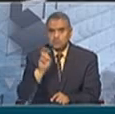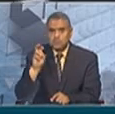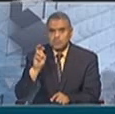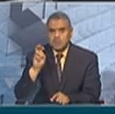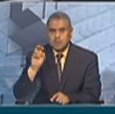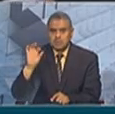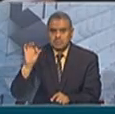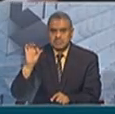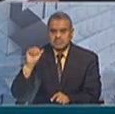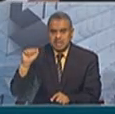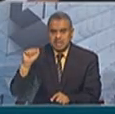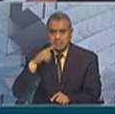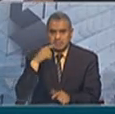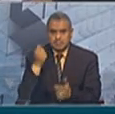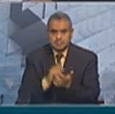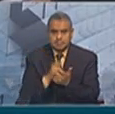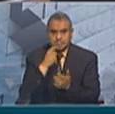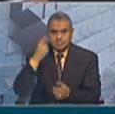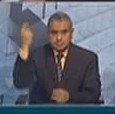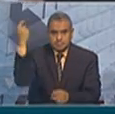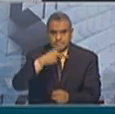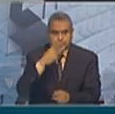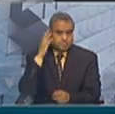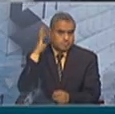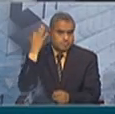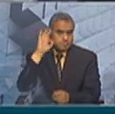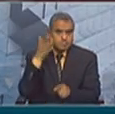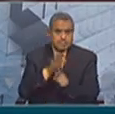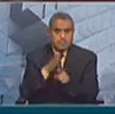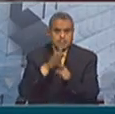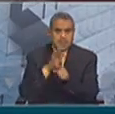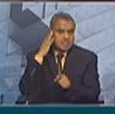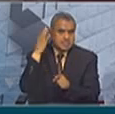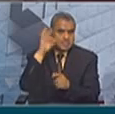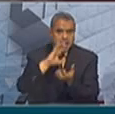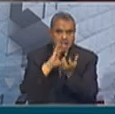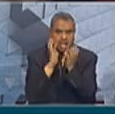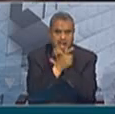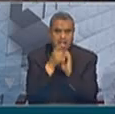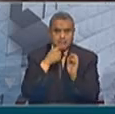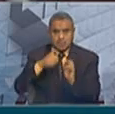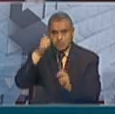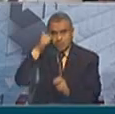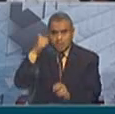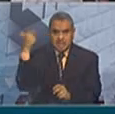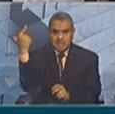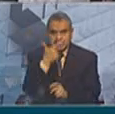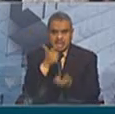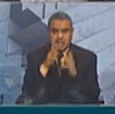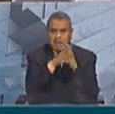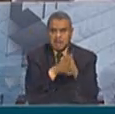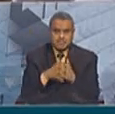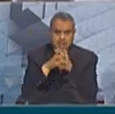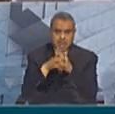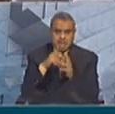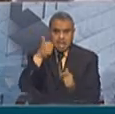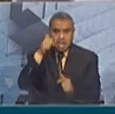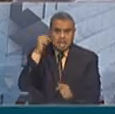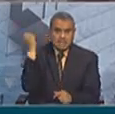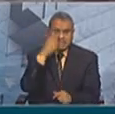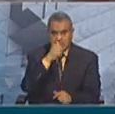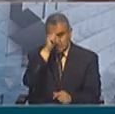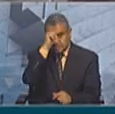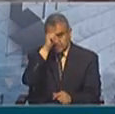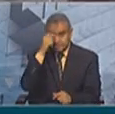140,709 أشخاص، وهو ثاني أكبر عدد وفيات في العالم بعد الولايات المتحدة الأمريكية. وجاءت روسيا